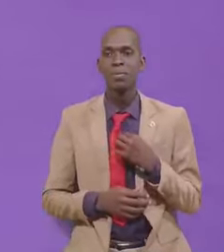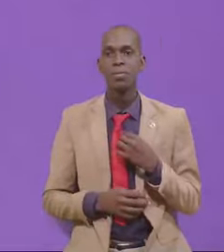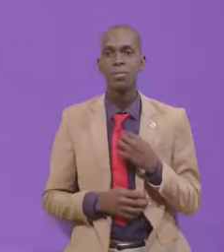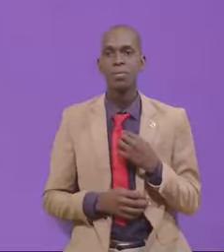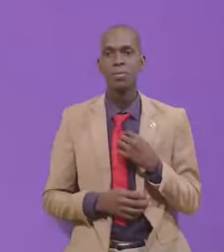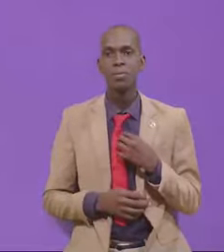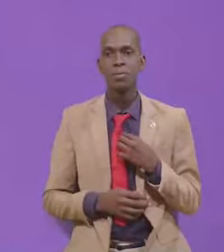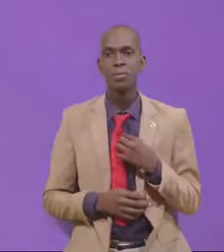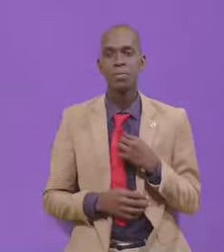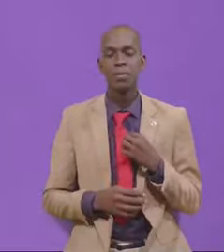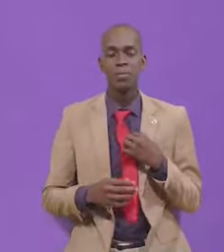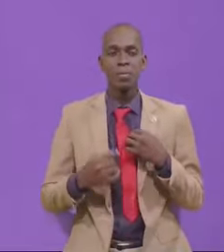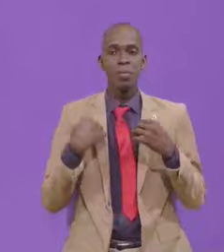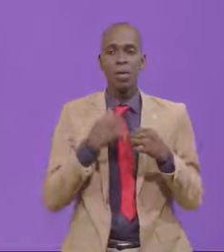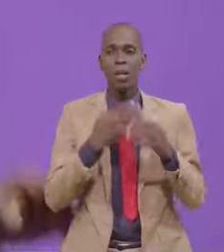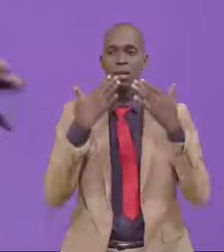remercions le Seigneur pour ce qu'il fait